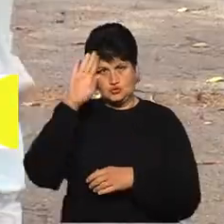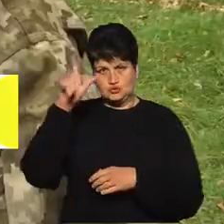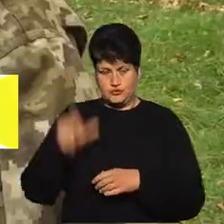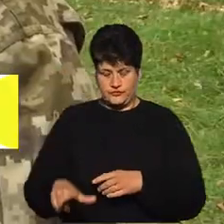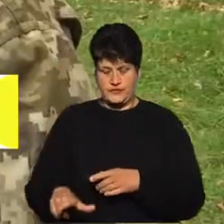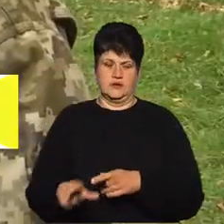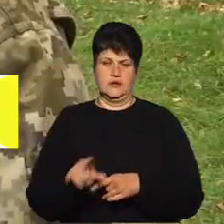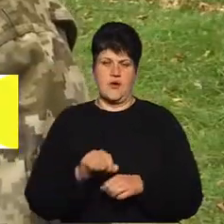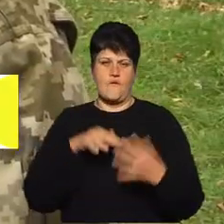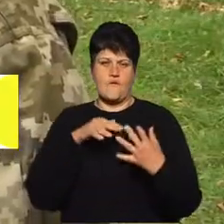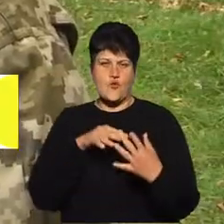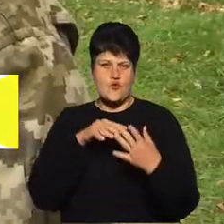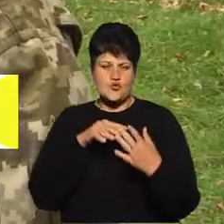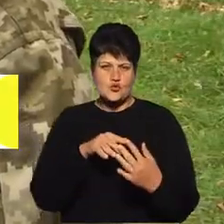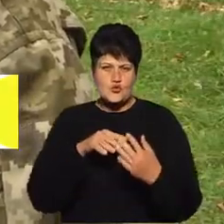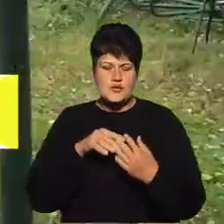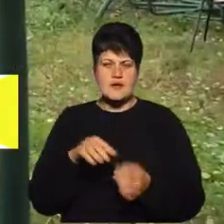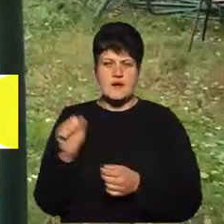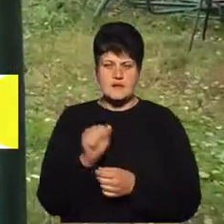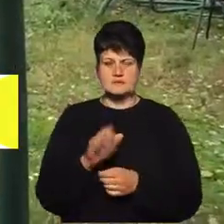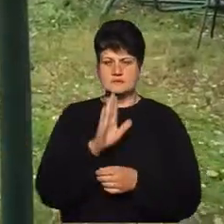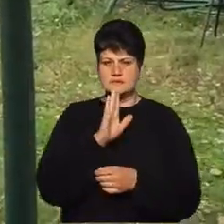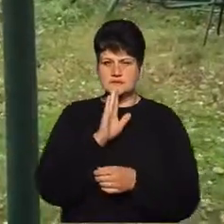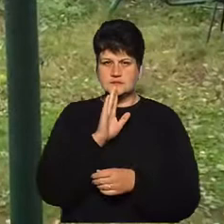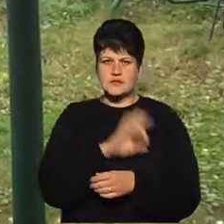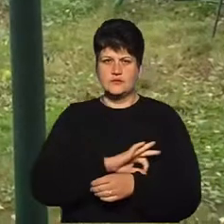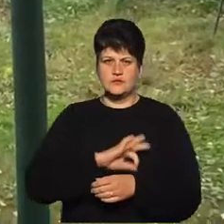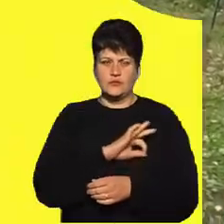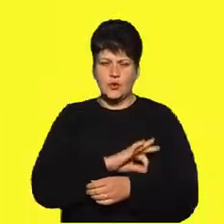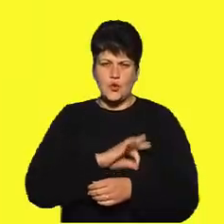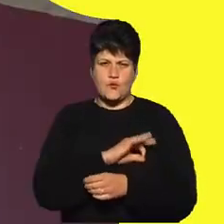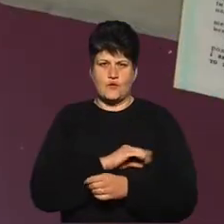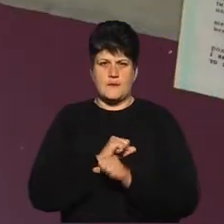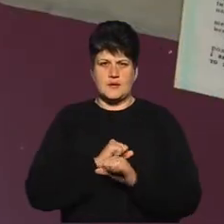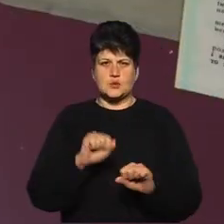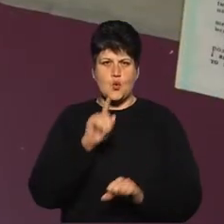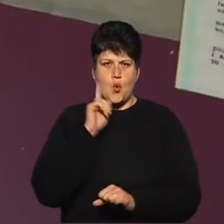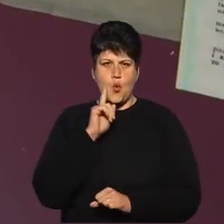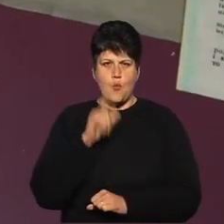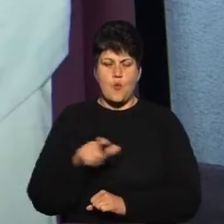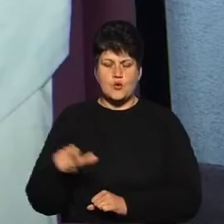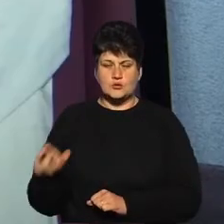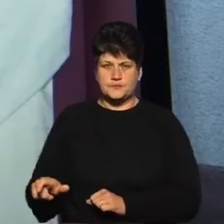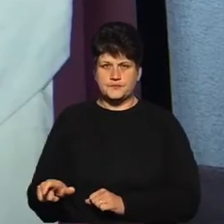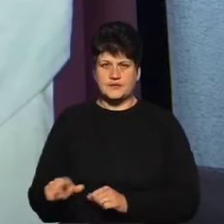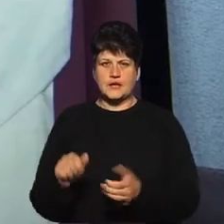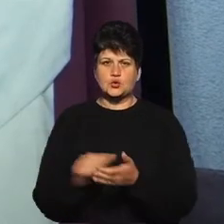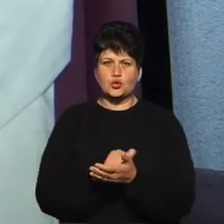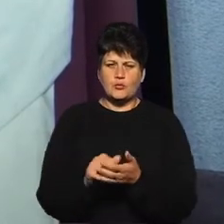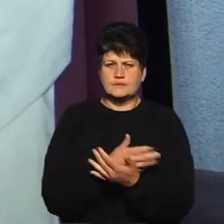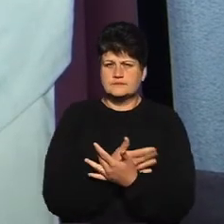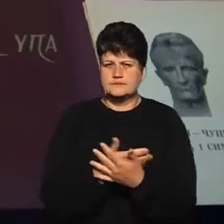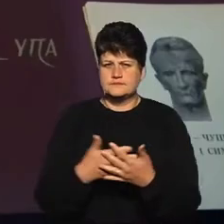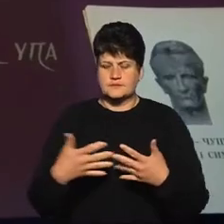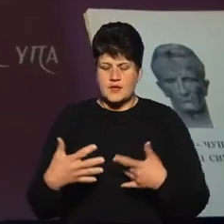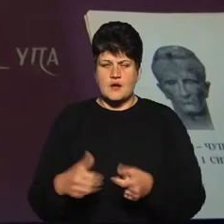патріотичну молодь. Вчителька мови і літератури розповіла, чому змінила спеціальність. Документи та речі повстанців. У